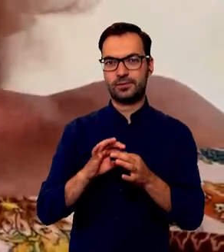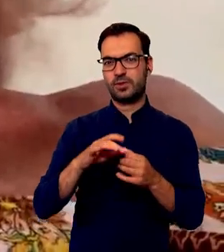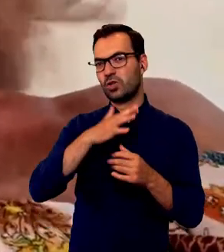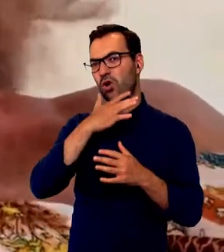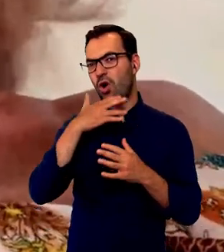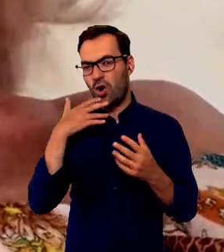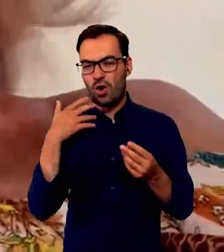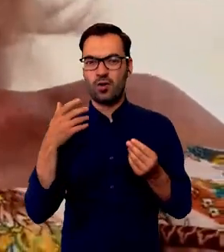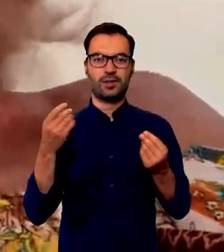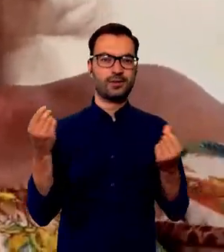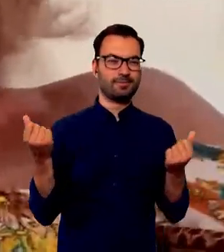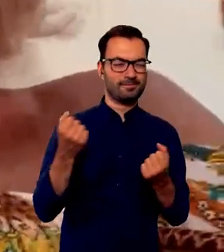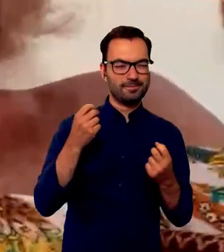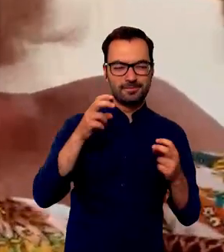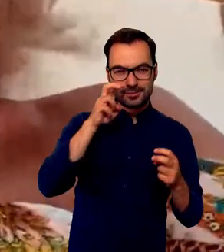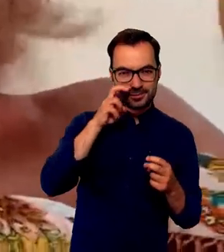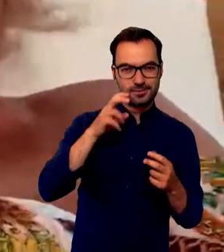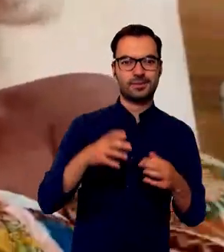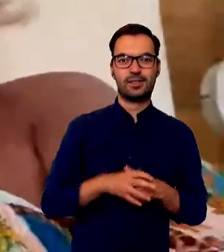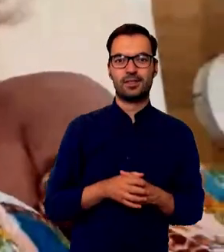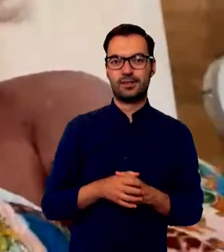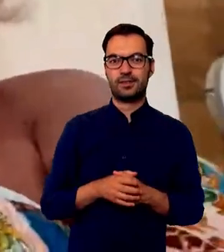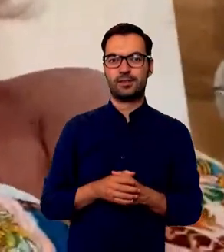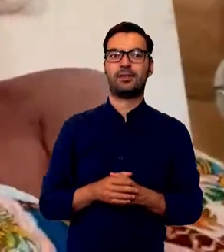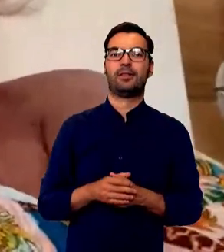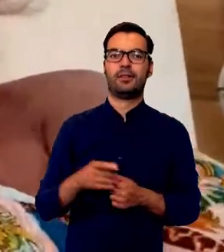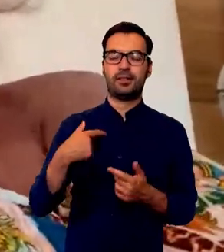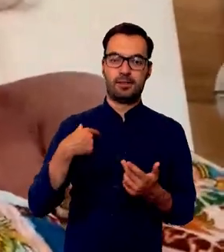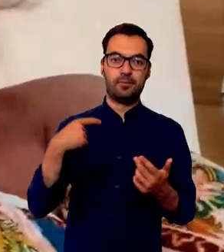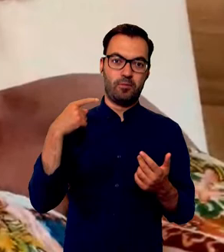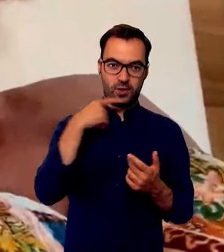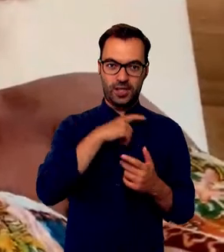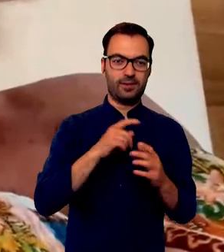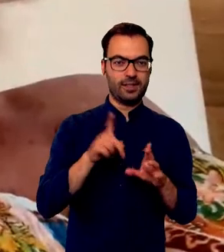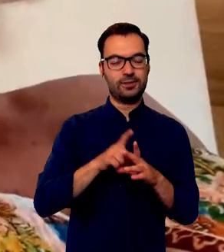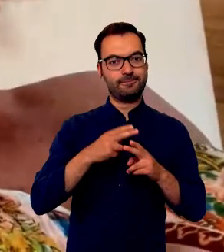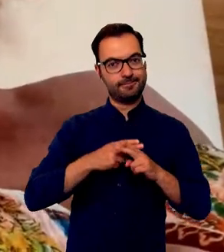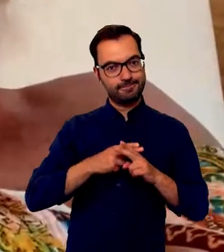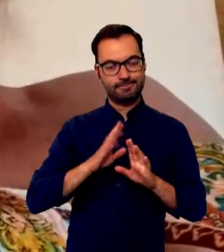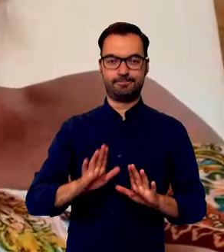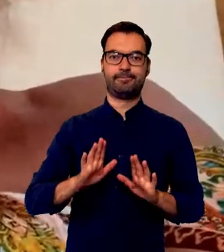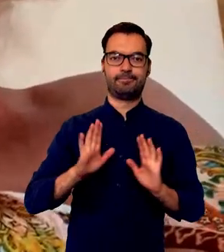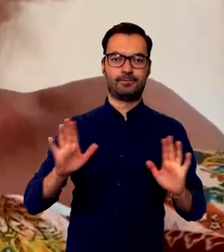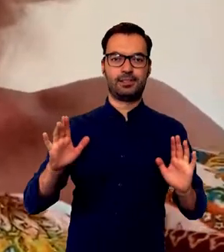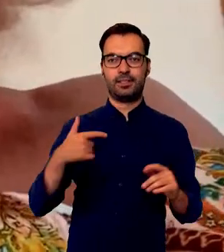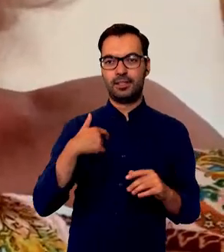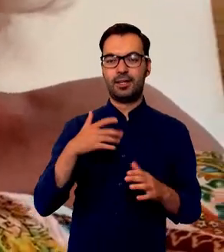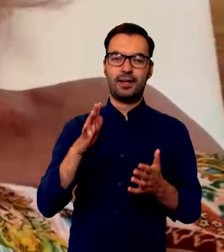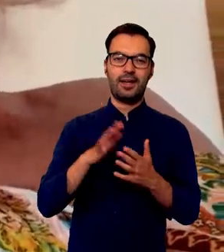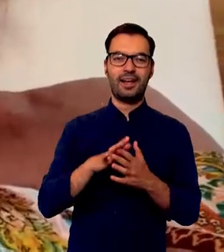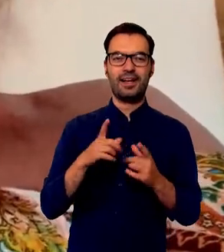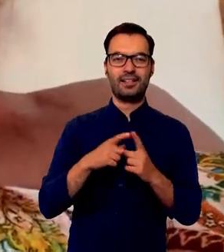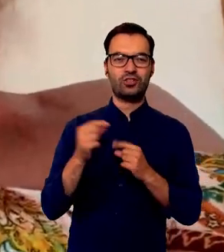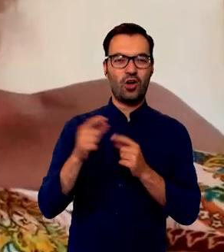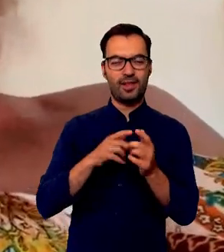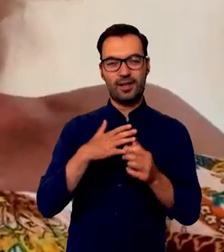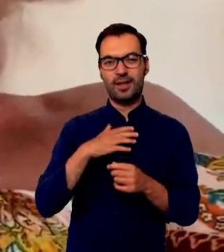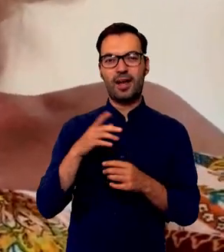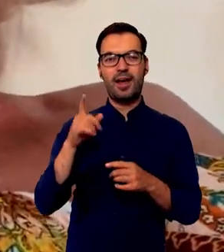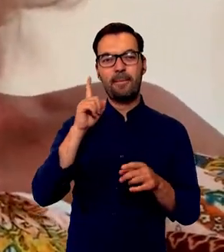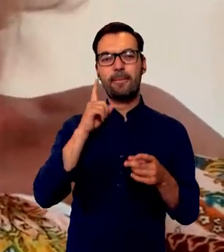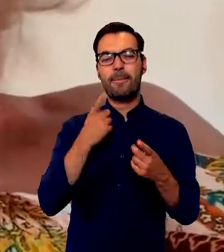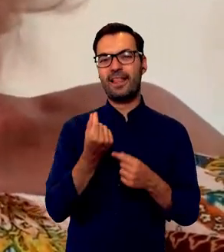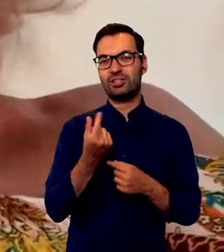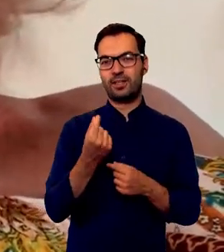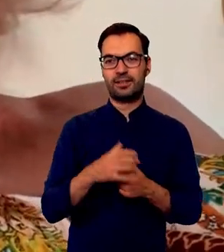barw, pełnej przepychu. Ja oczywiście potrafię być ascetyczna i jestem bardzo ascetyczna, bo jako zodiakalny bliźniak to jeden